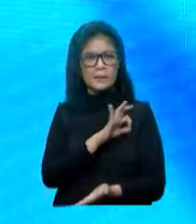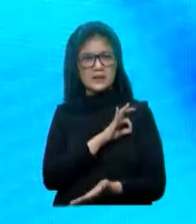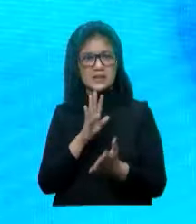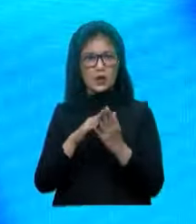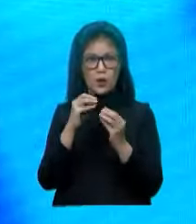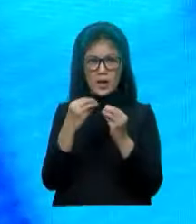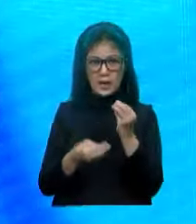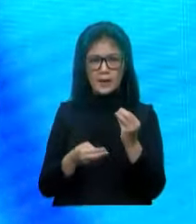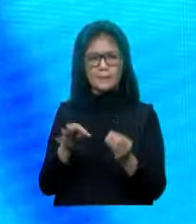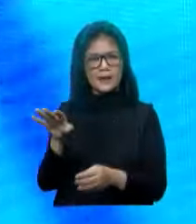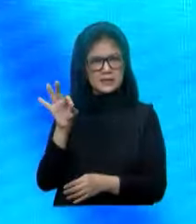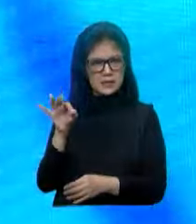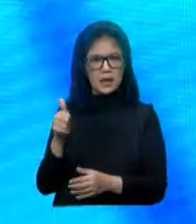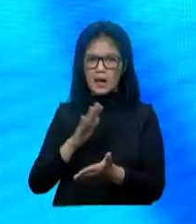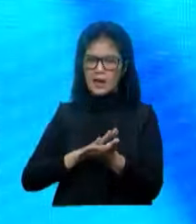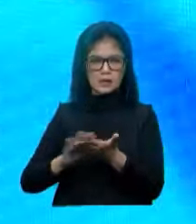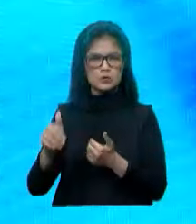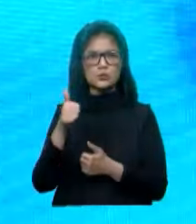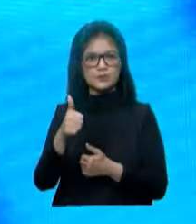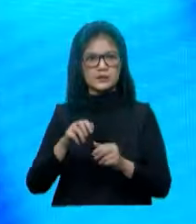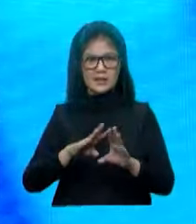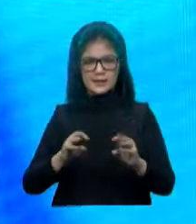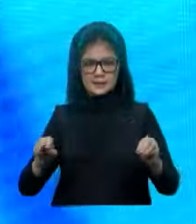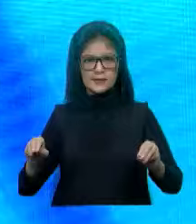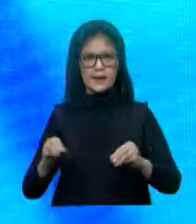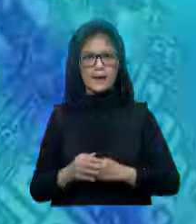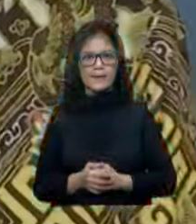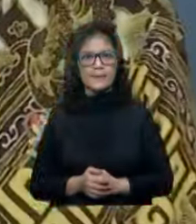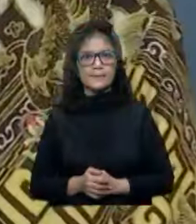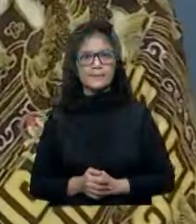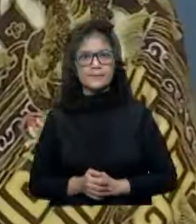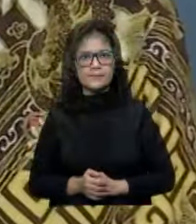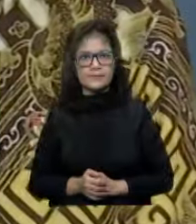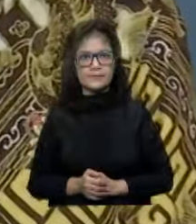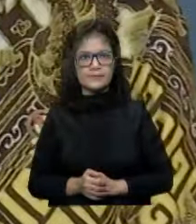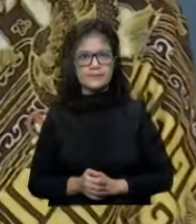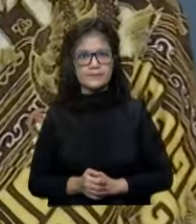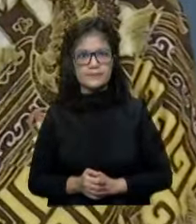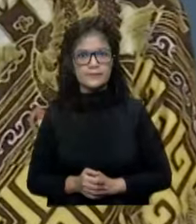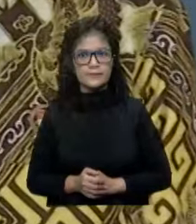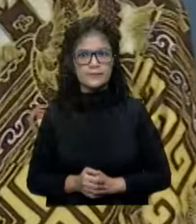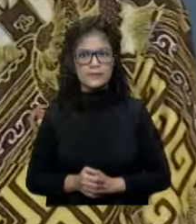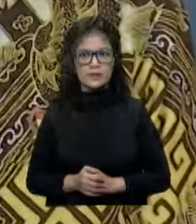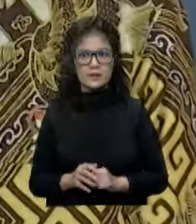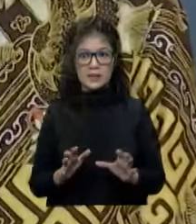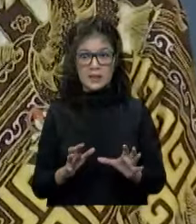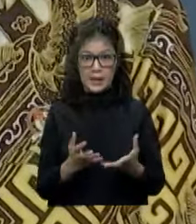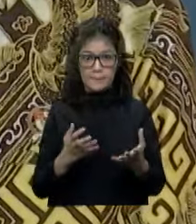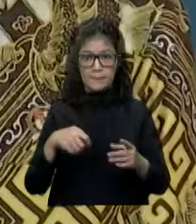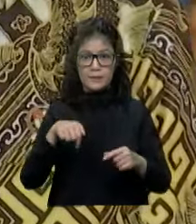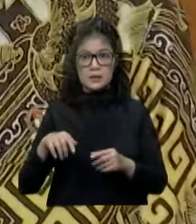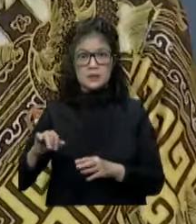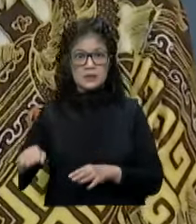terpilih bisa langsung bekerja. Pak, tim transisinya gimana Pak? Mempersiapkan